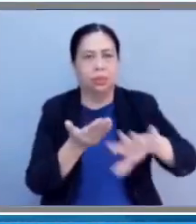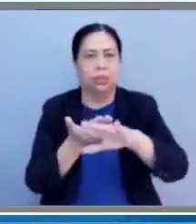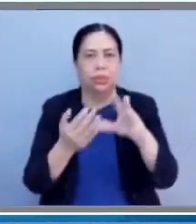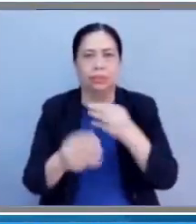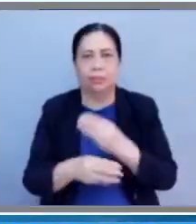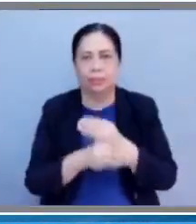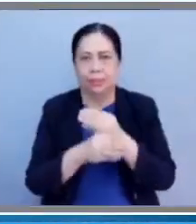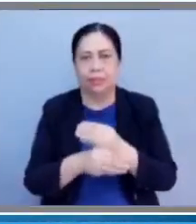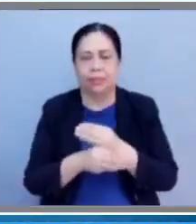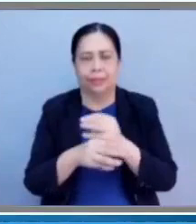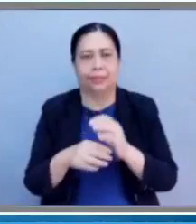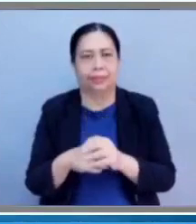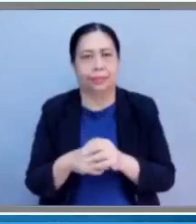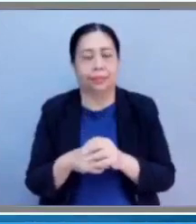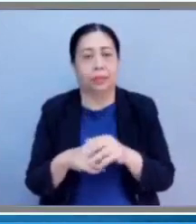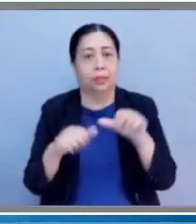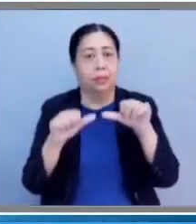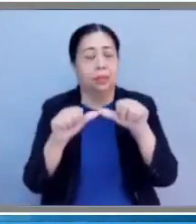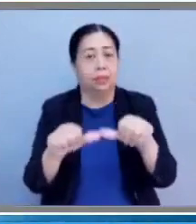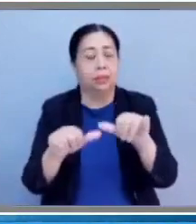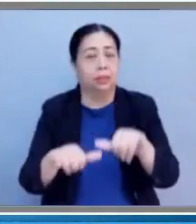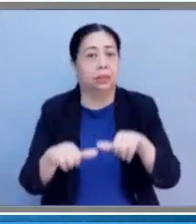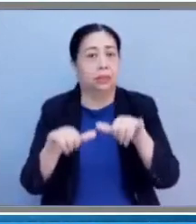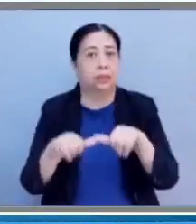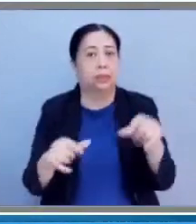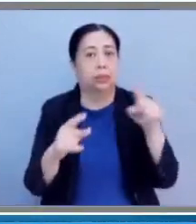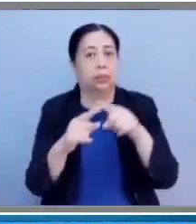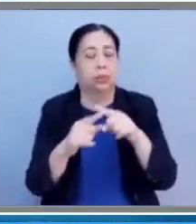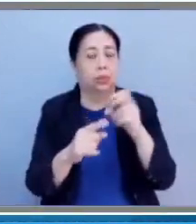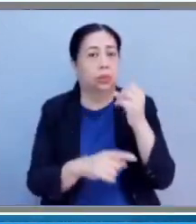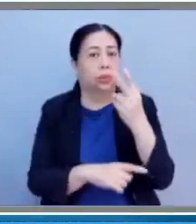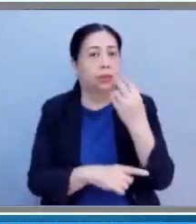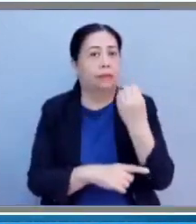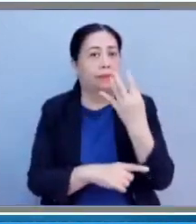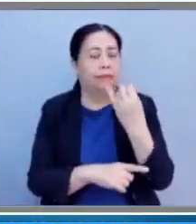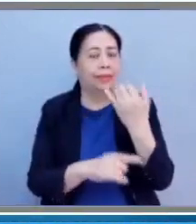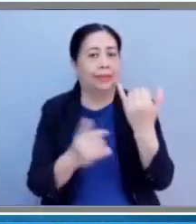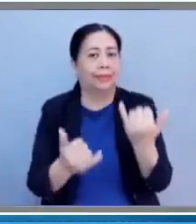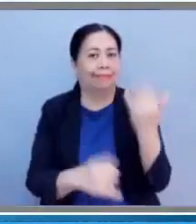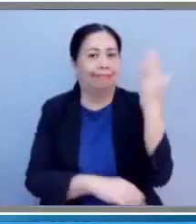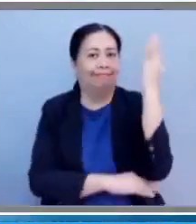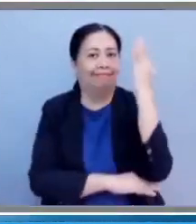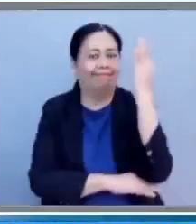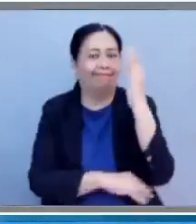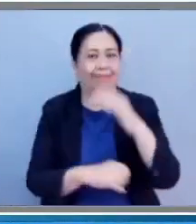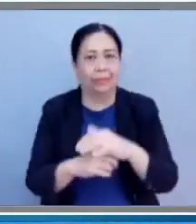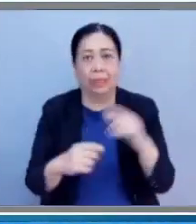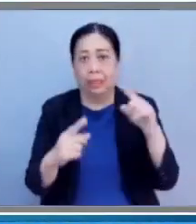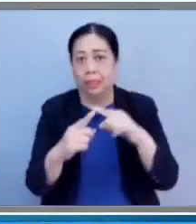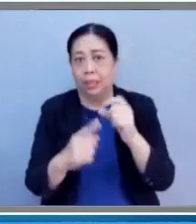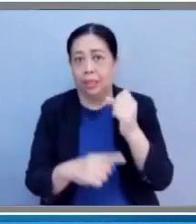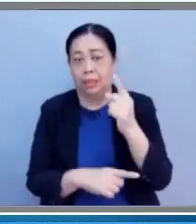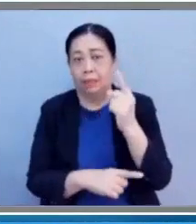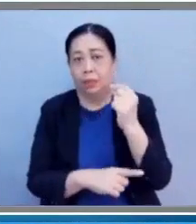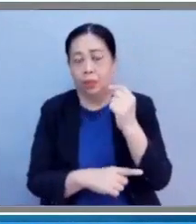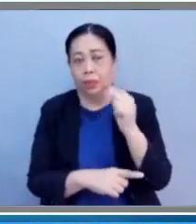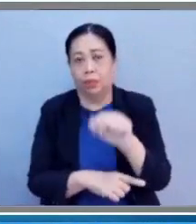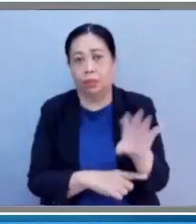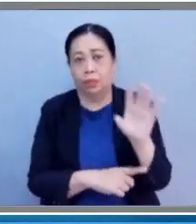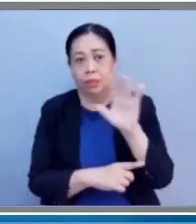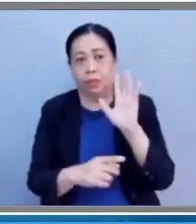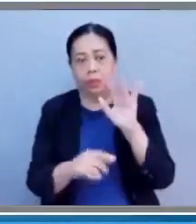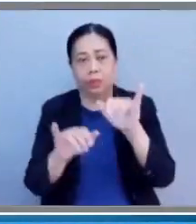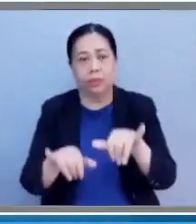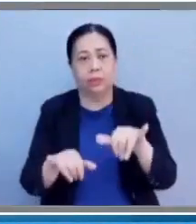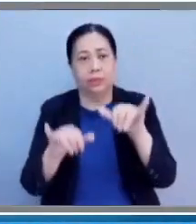Masbate. Tatagal ang rainfall advisory hanggang 12:15 ngayong tanghali. Hanggang 11:20 naman ng umaga, tatagal